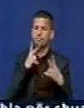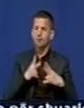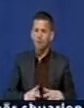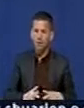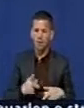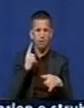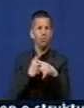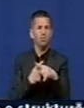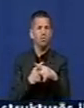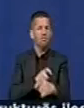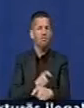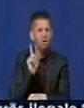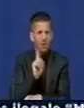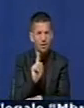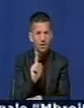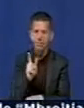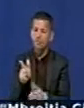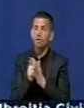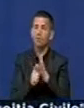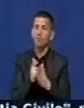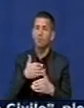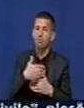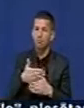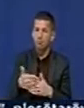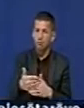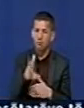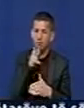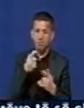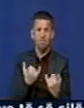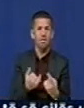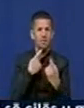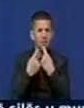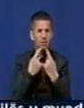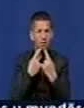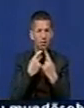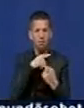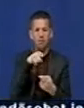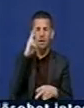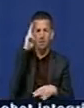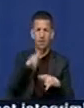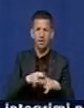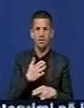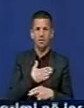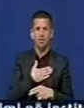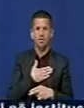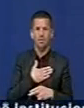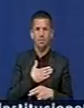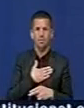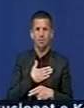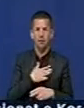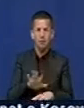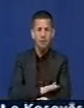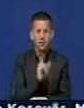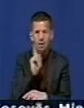me urtësi. Kur të vjen momenti i kërkuar për të cilin ne sot po flasim, atëherë vendimet tona të mos jenë